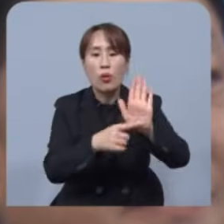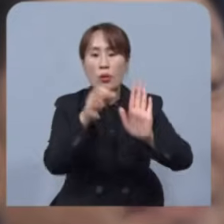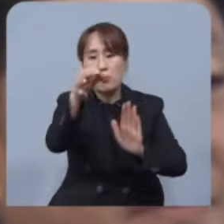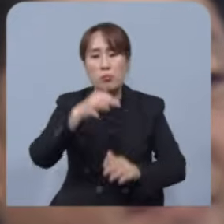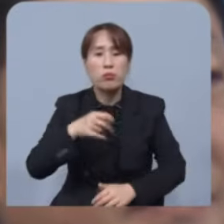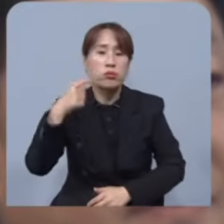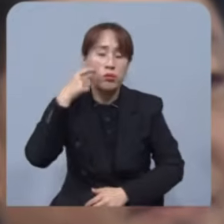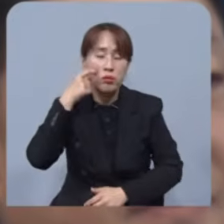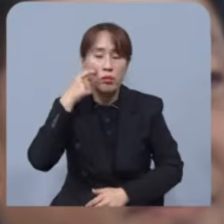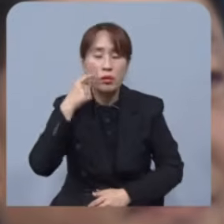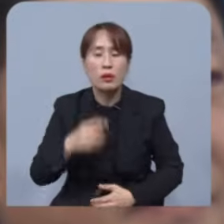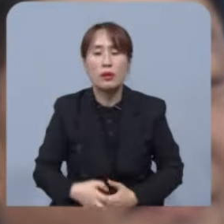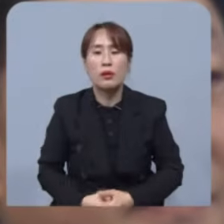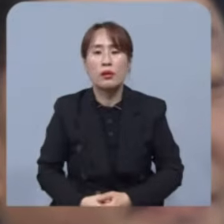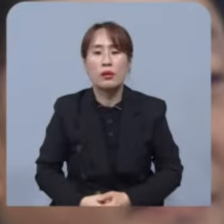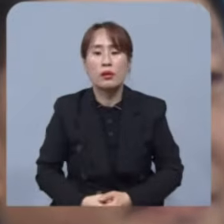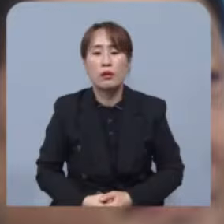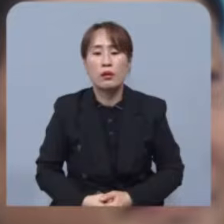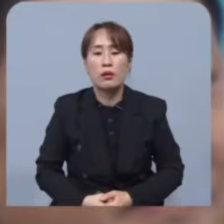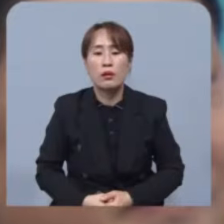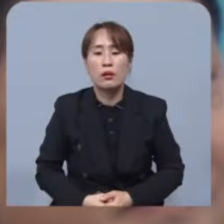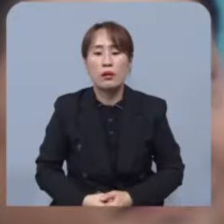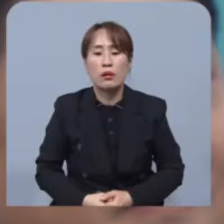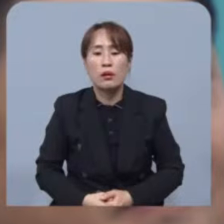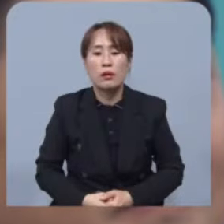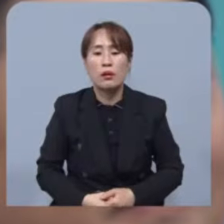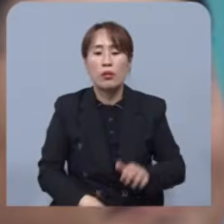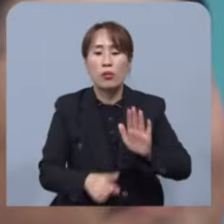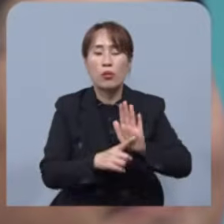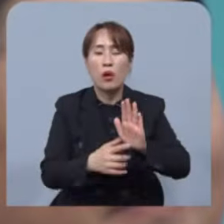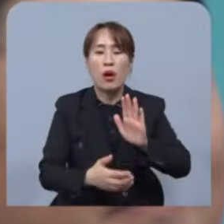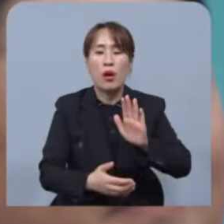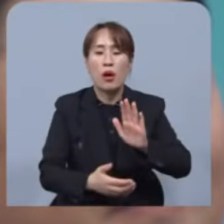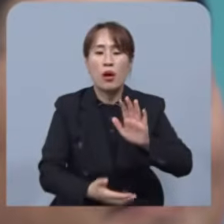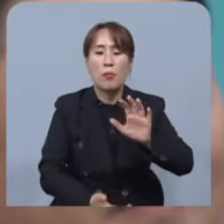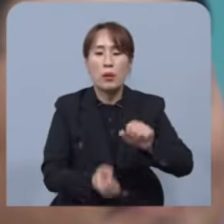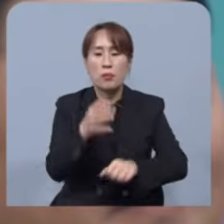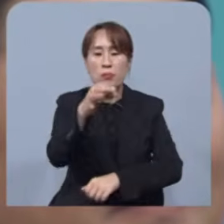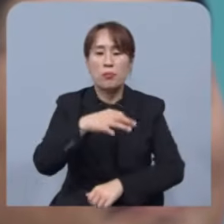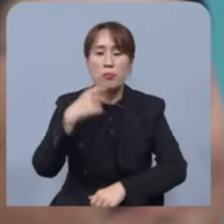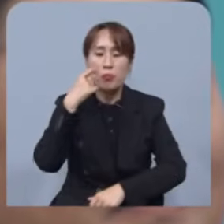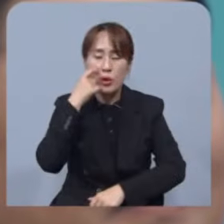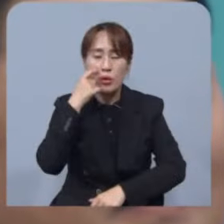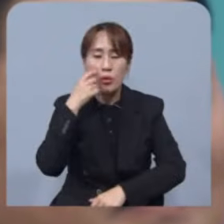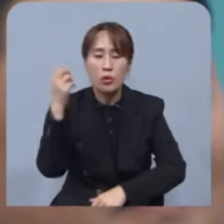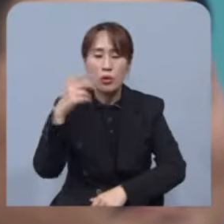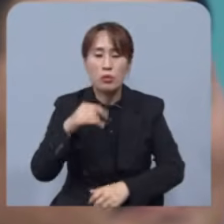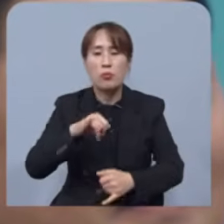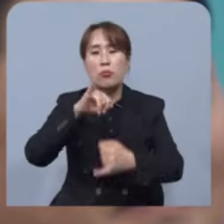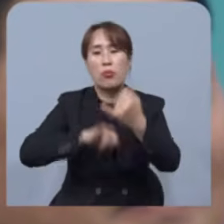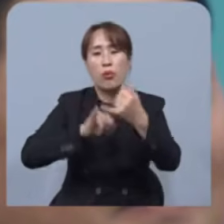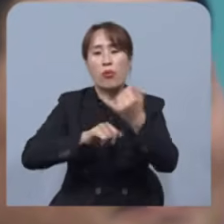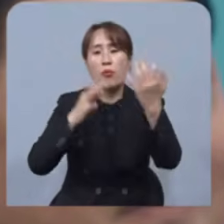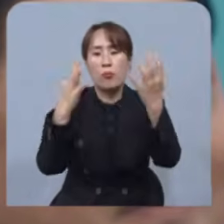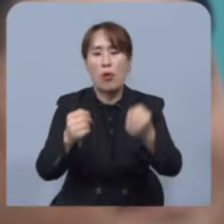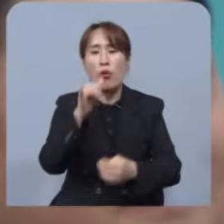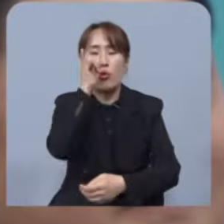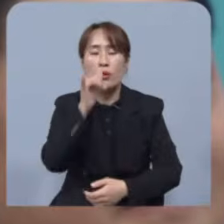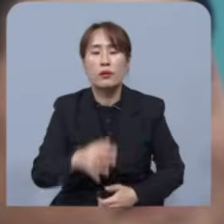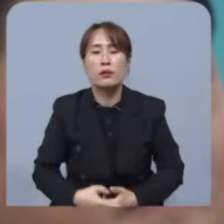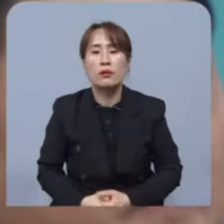못하고 또 제때 공연비를 받지 못해서 또 체납이 되는 경우도 많이